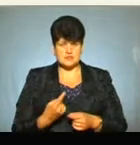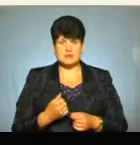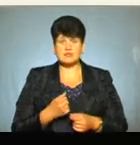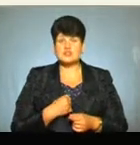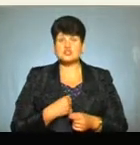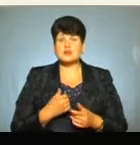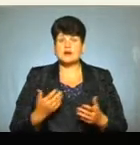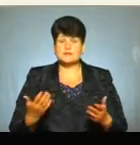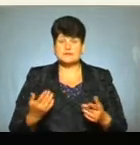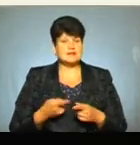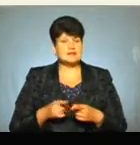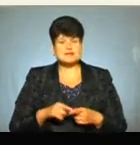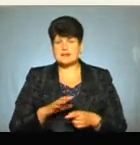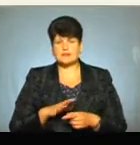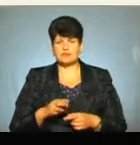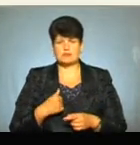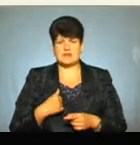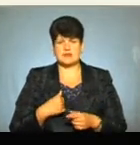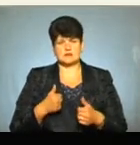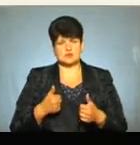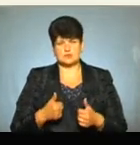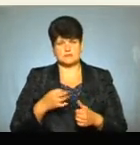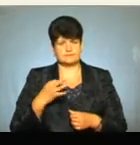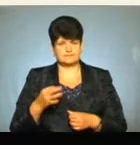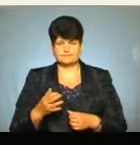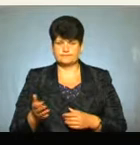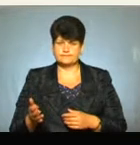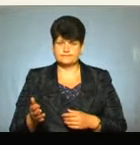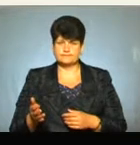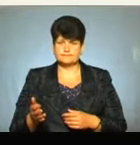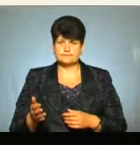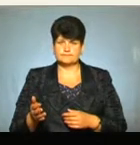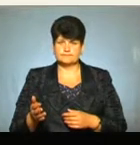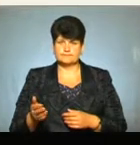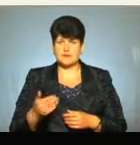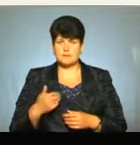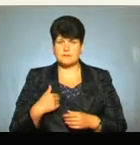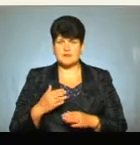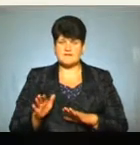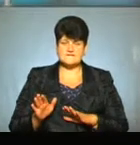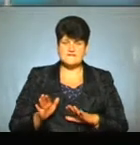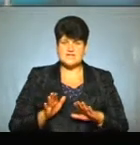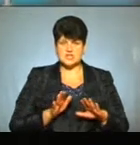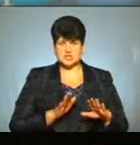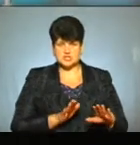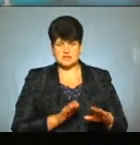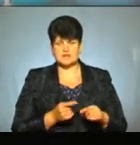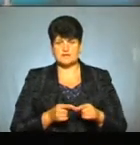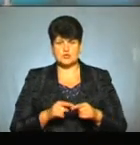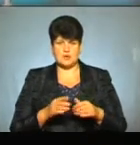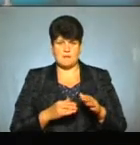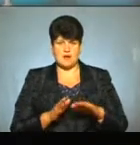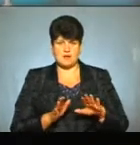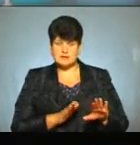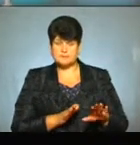на жаль, це не було для нас позитивним досвідом. І ми відійшли від такої